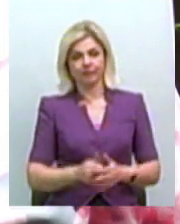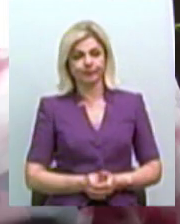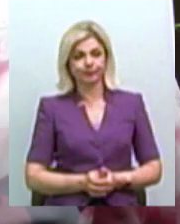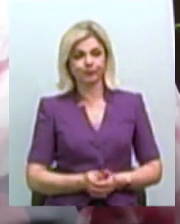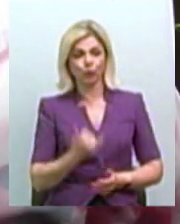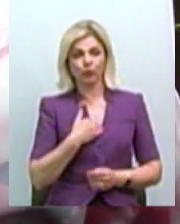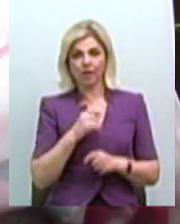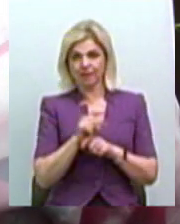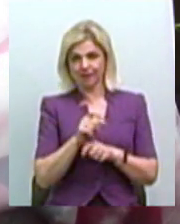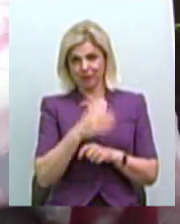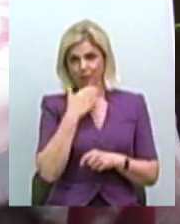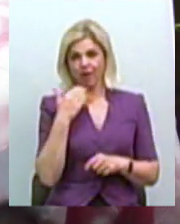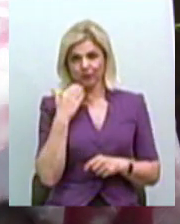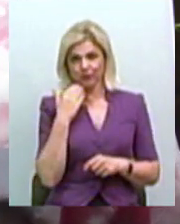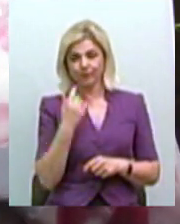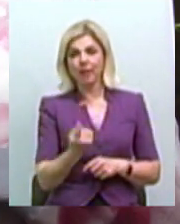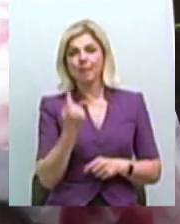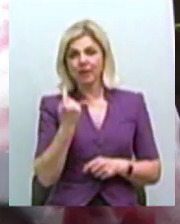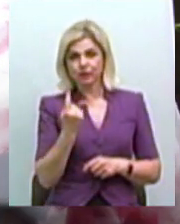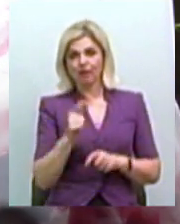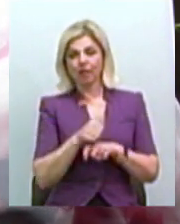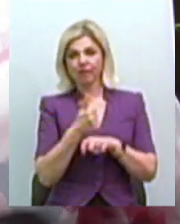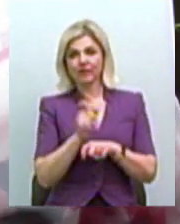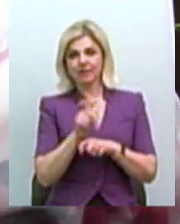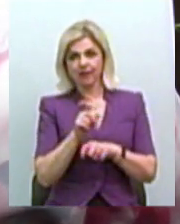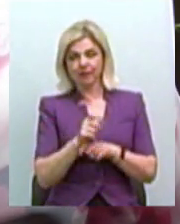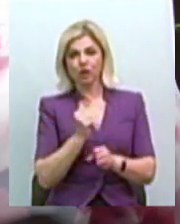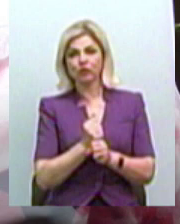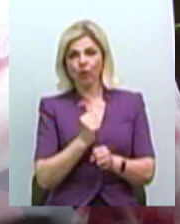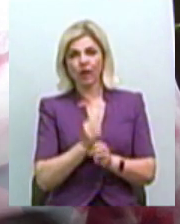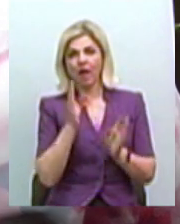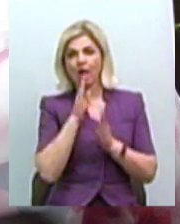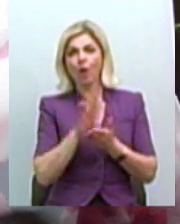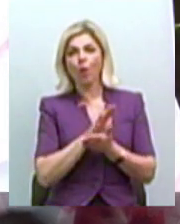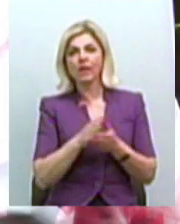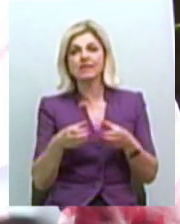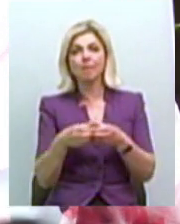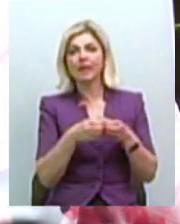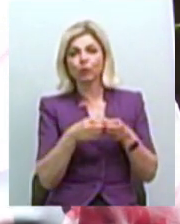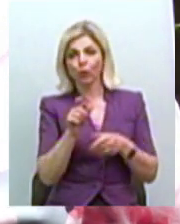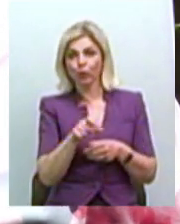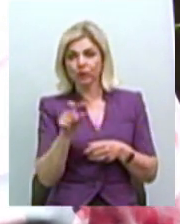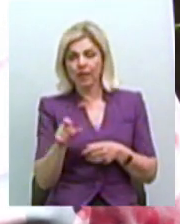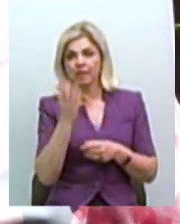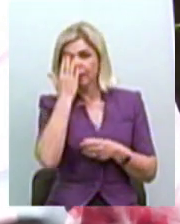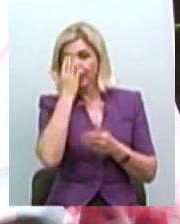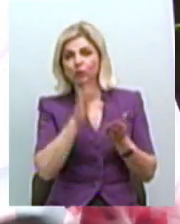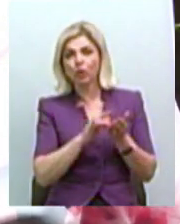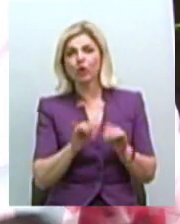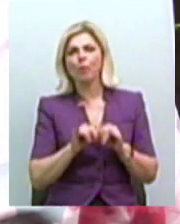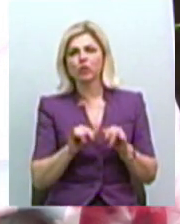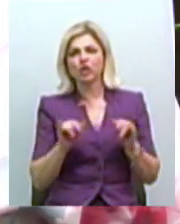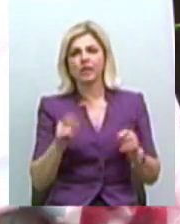задач багато. Перша головна задача – це створити еко-спілку людей з метою